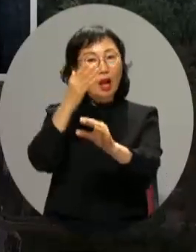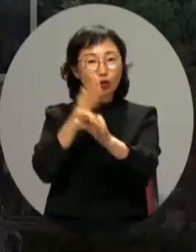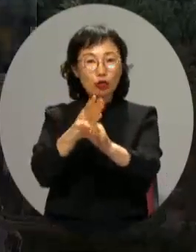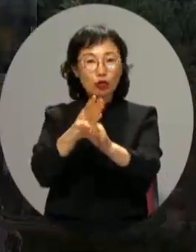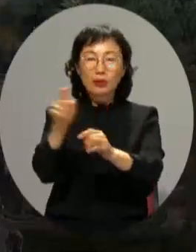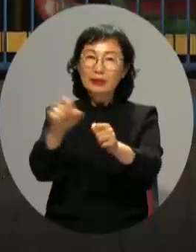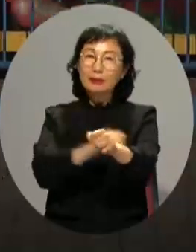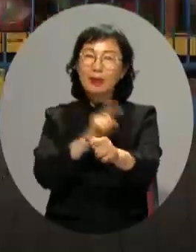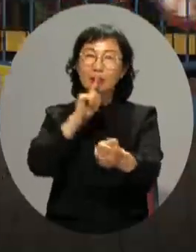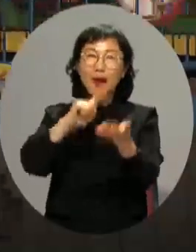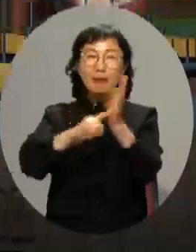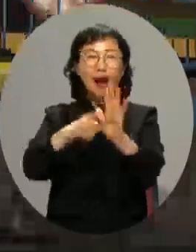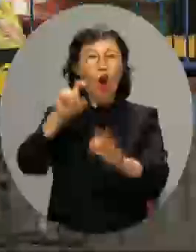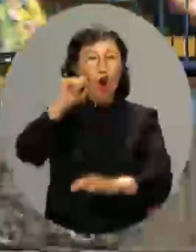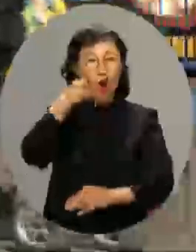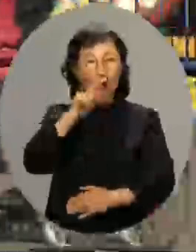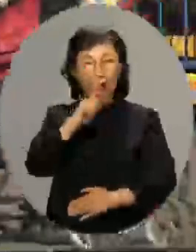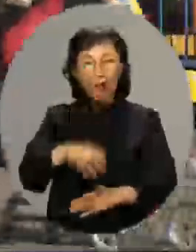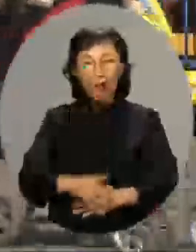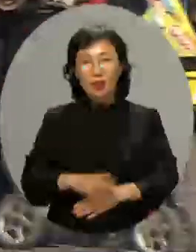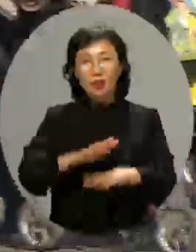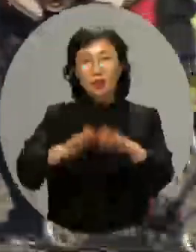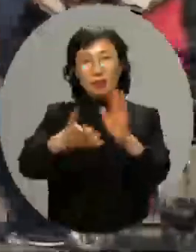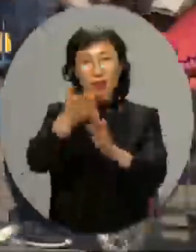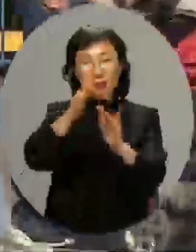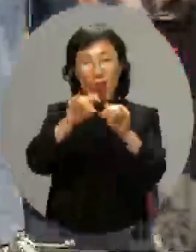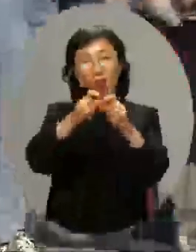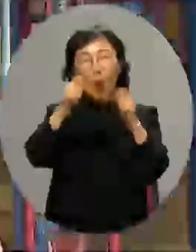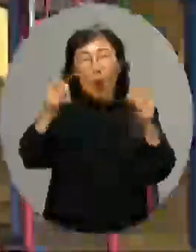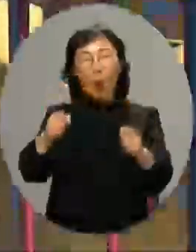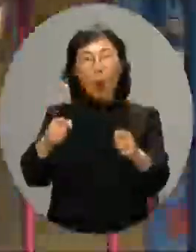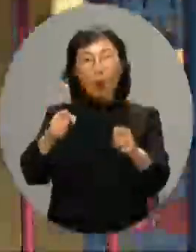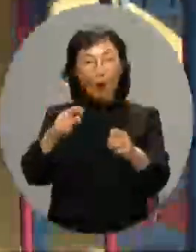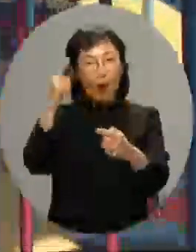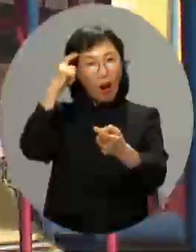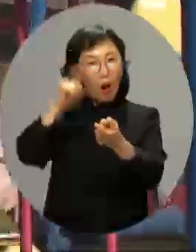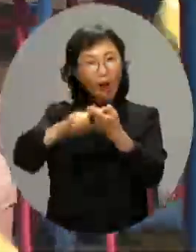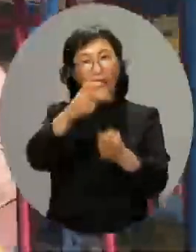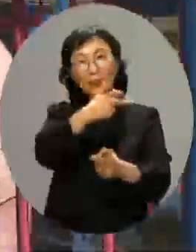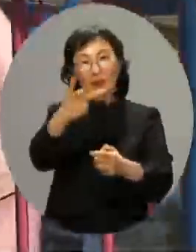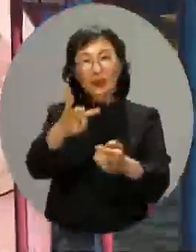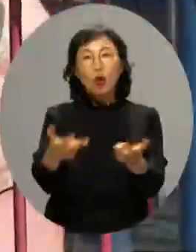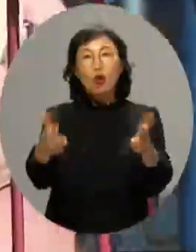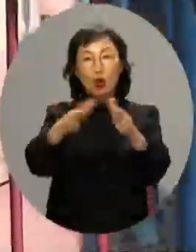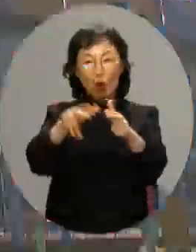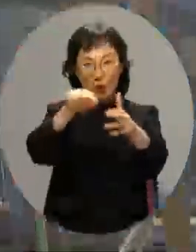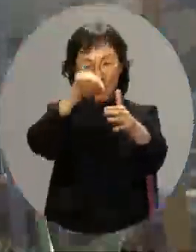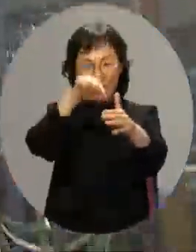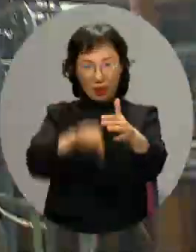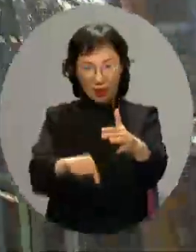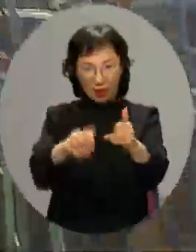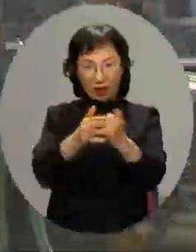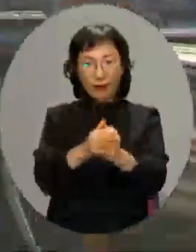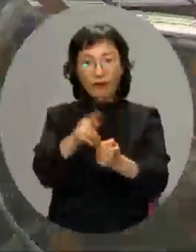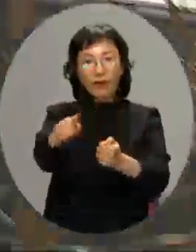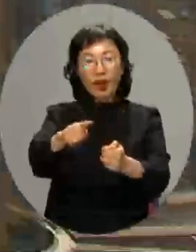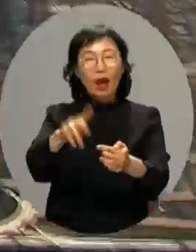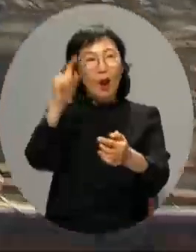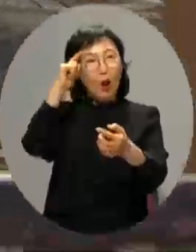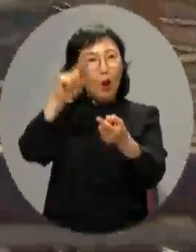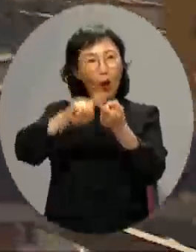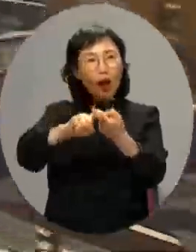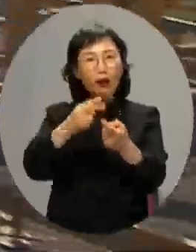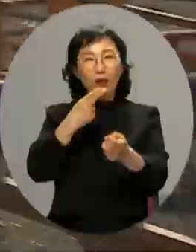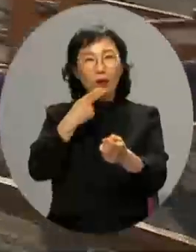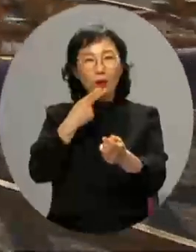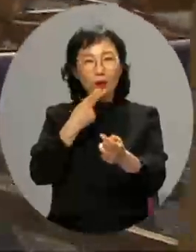뭐라고. 전주 시민의 오랜 사랑을 받아온 전주동물원 놀이동산. 장사 속과 무책임에